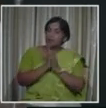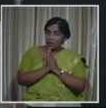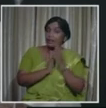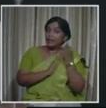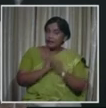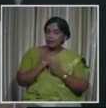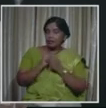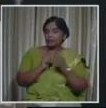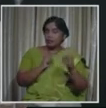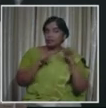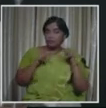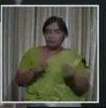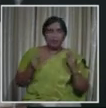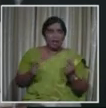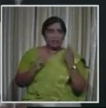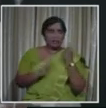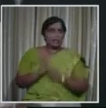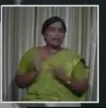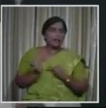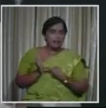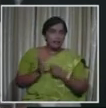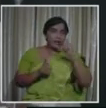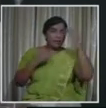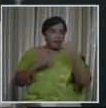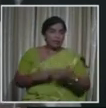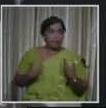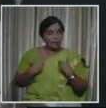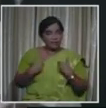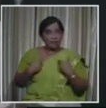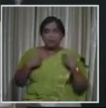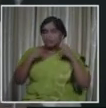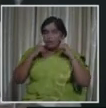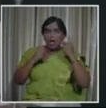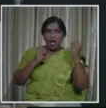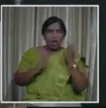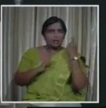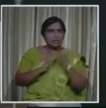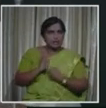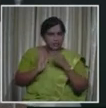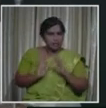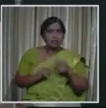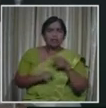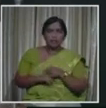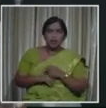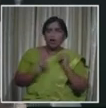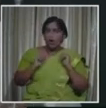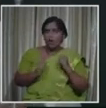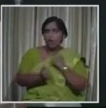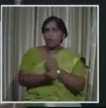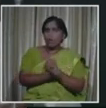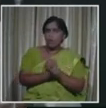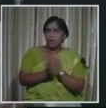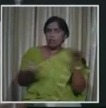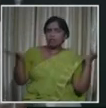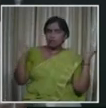ක්‍රියාත්මක වෙන්න ඕන දැන් අද හදිසි නීතිය තියෙන්නේ අන්දිරි නීතිය තියෙනවා මන් දන්නේ හදිසි නීතිය තියෙන වෙලාවේ කොහොමද පොලිස් ස්ථානයේ වට කරලි